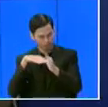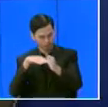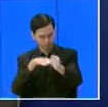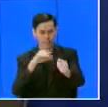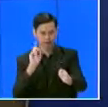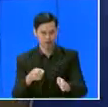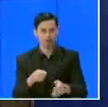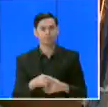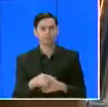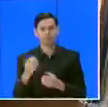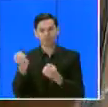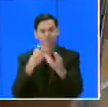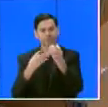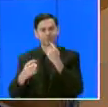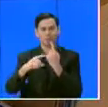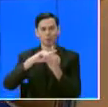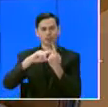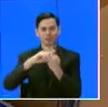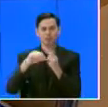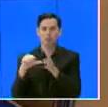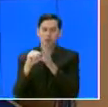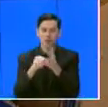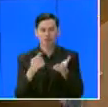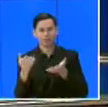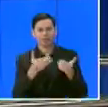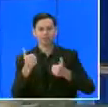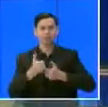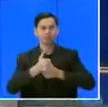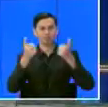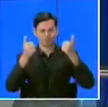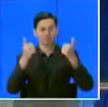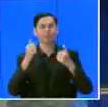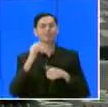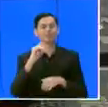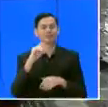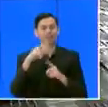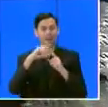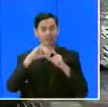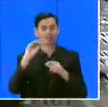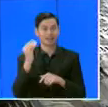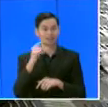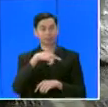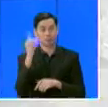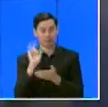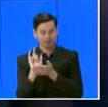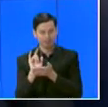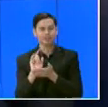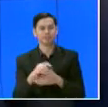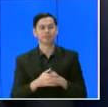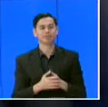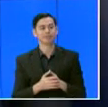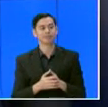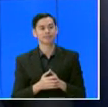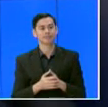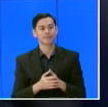Respon positif pun diberikan masyarakat yang terbantu dengan adanya fasilitas premium dari Trans Jabodetabek. Bagus